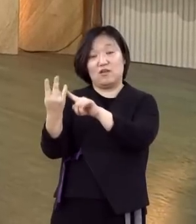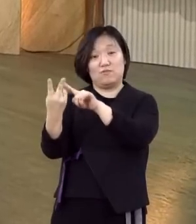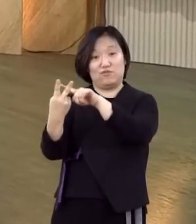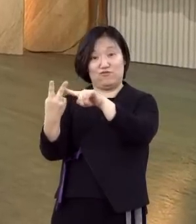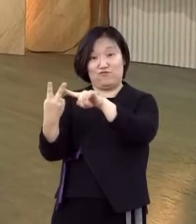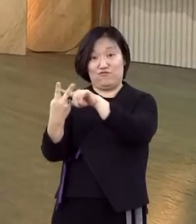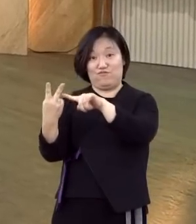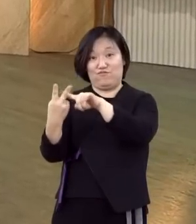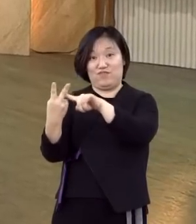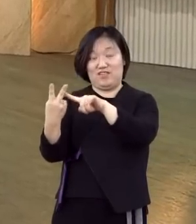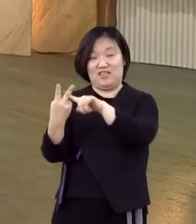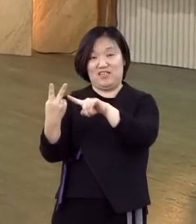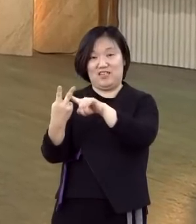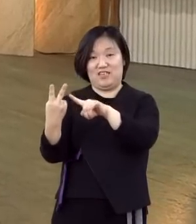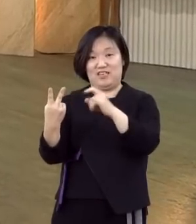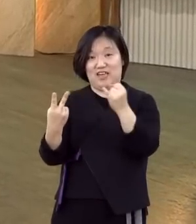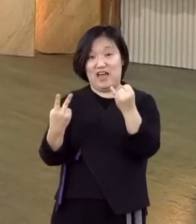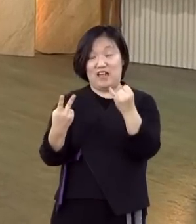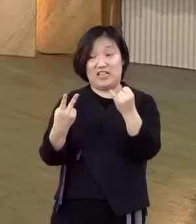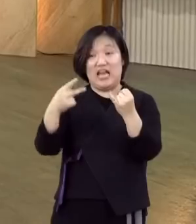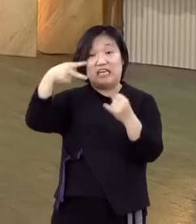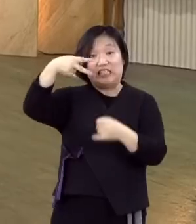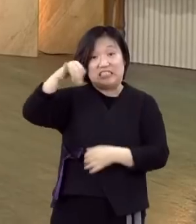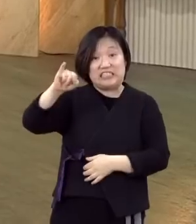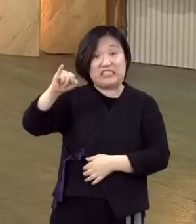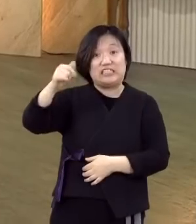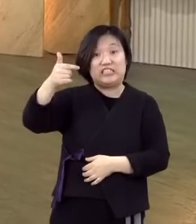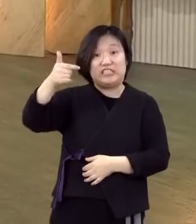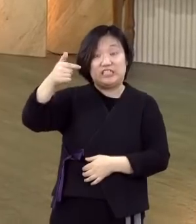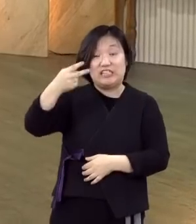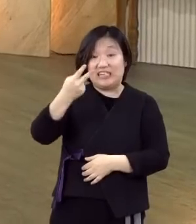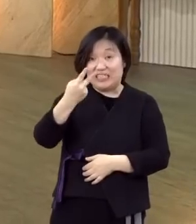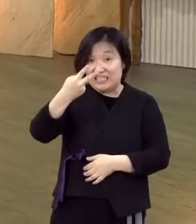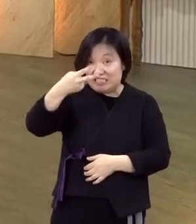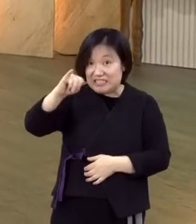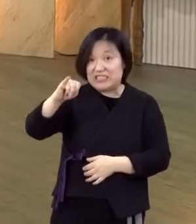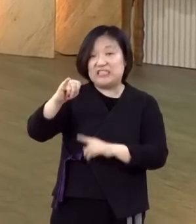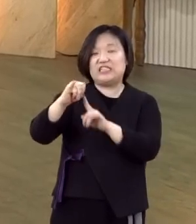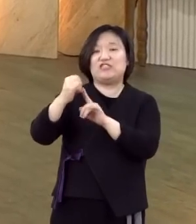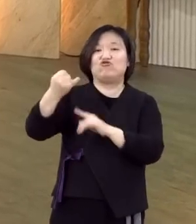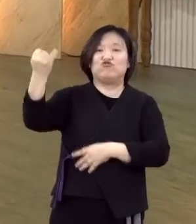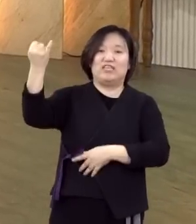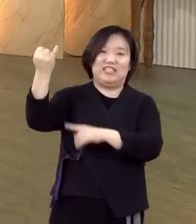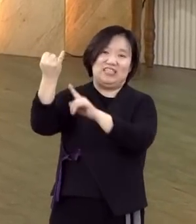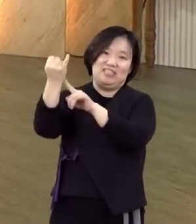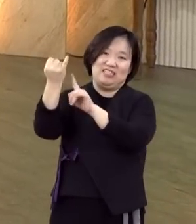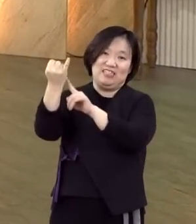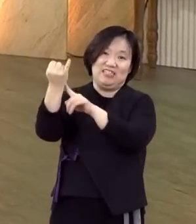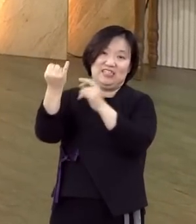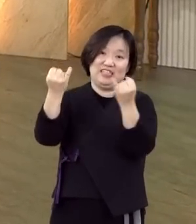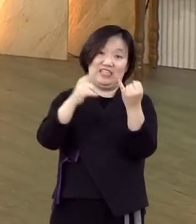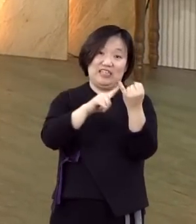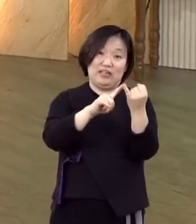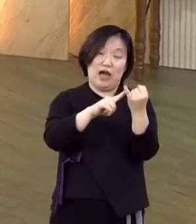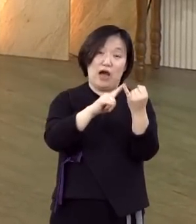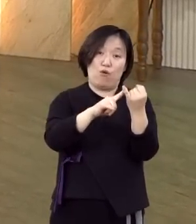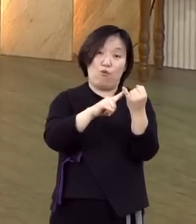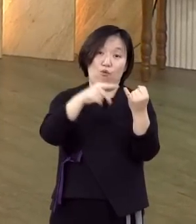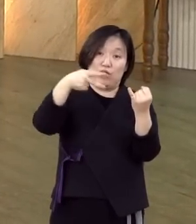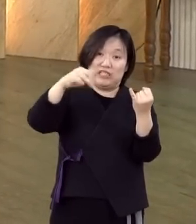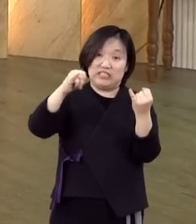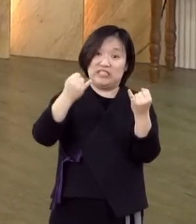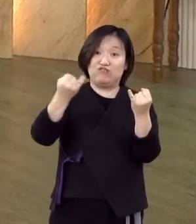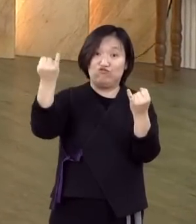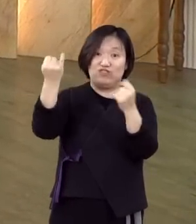의오빠의아내였습니다. 시누이와시누이. 두올케는 함께암자에왔다."스님, 절